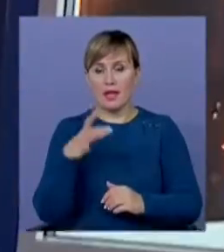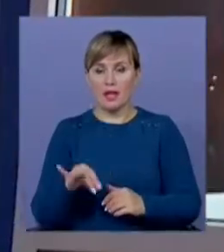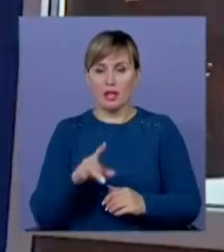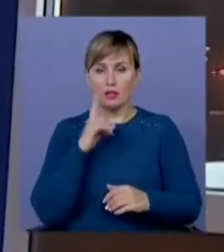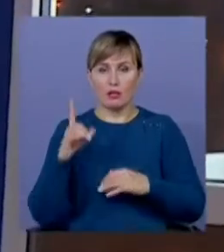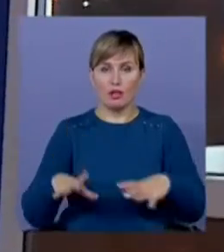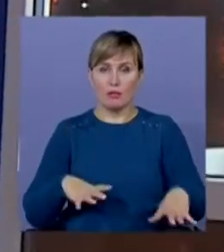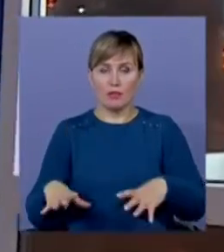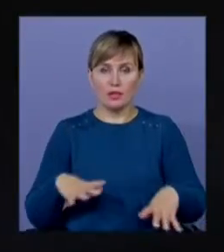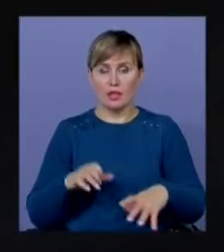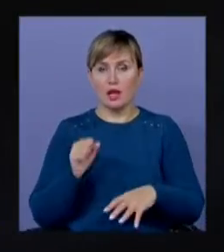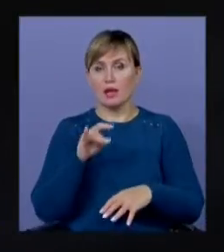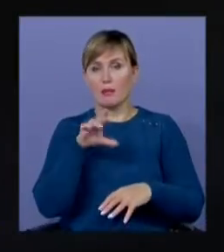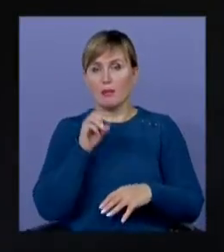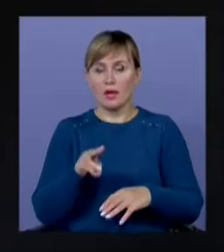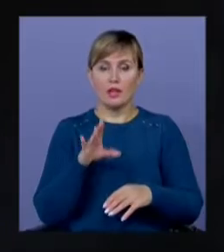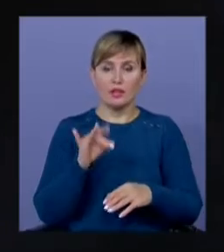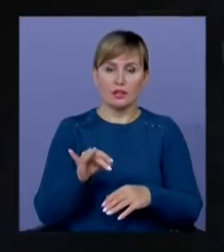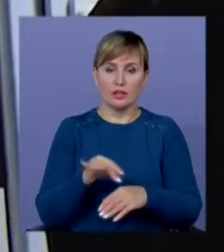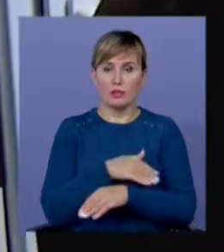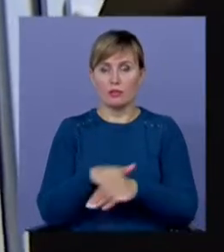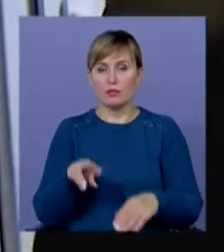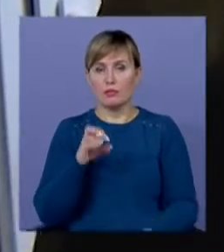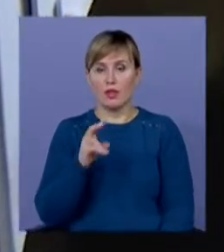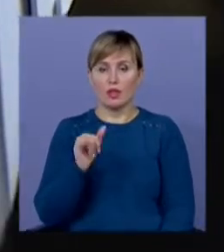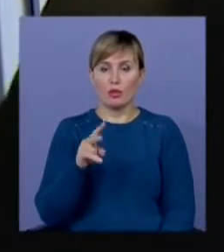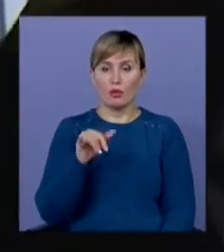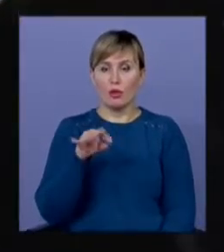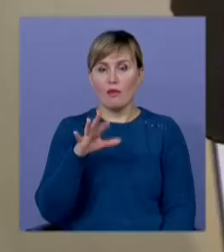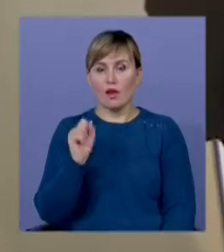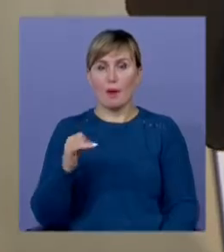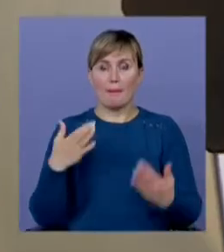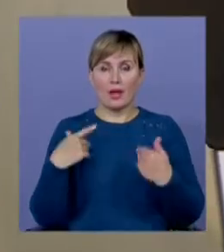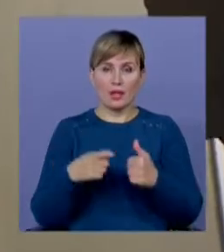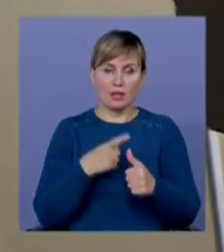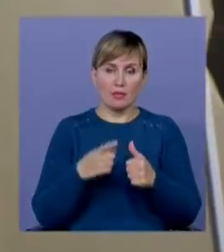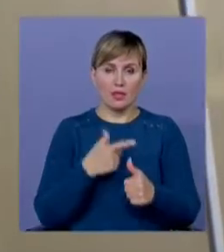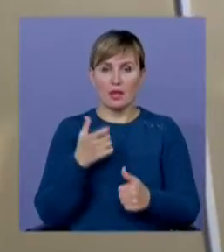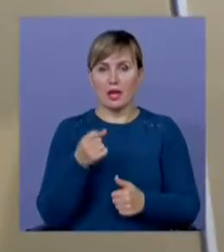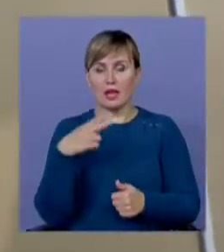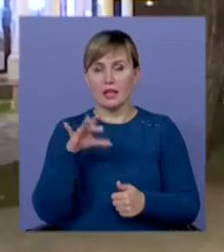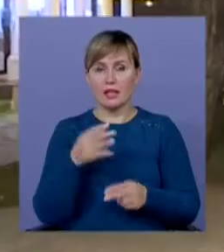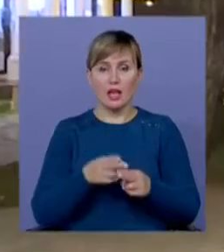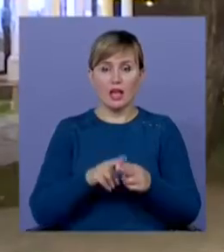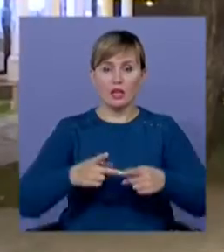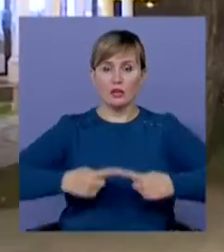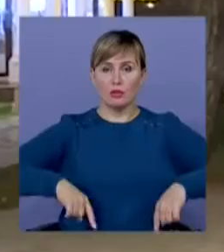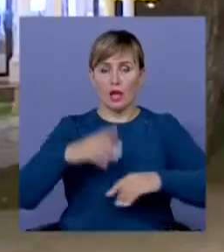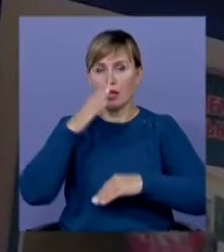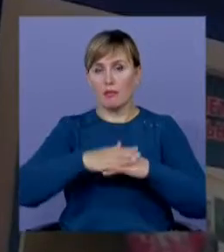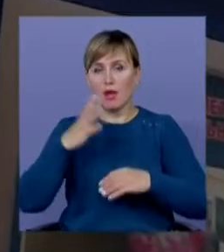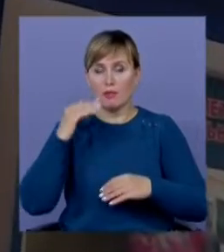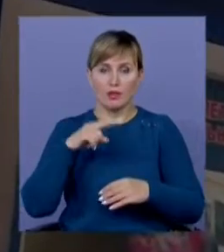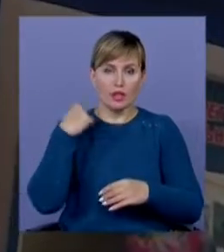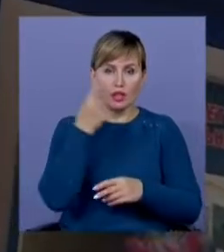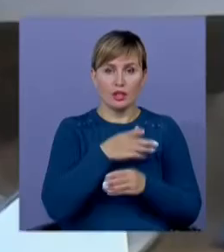«Зеленого базара» на Арбате, а также на углу улиц Медикулова-Бектурова и в парке имени Ганди. Эти участки аким Алматы